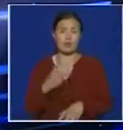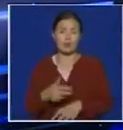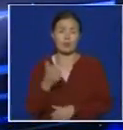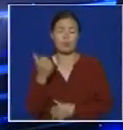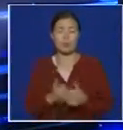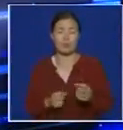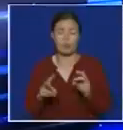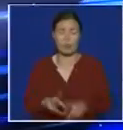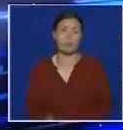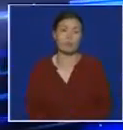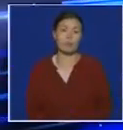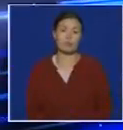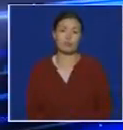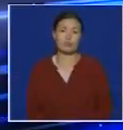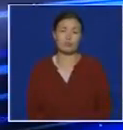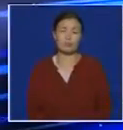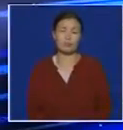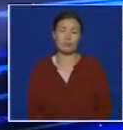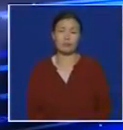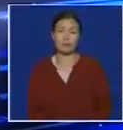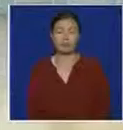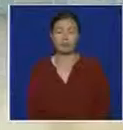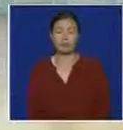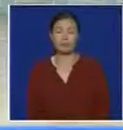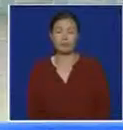сала мамандары қатысты. Келесі бейне материалда толығырақ.